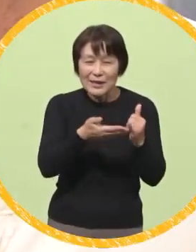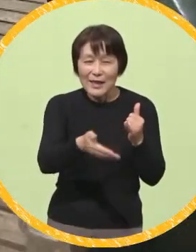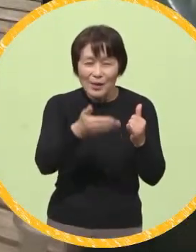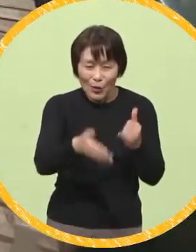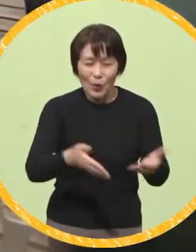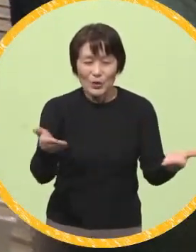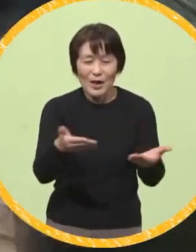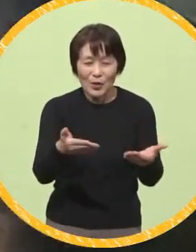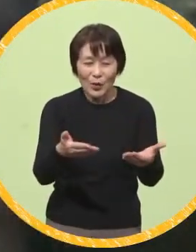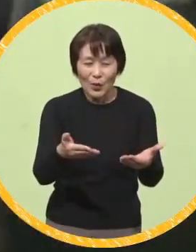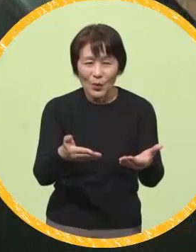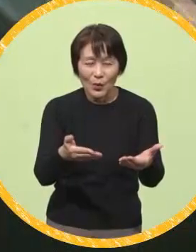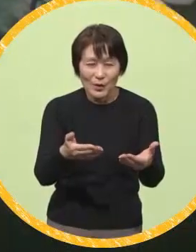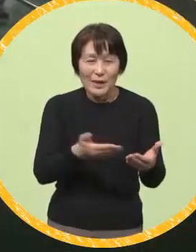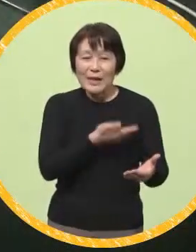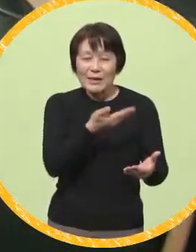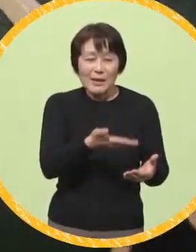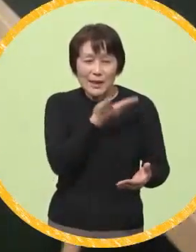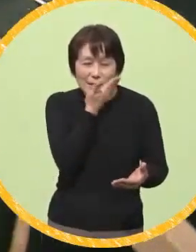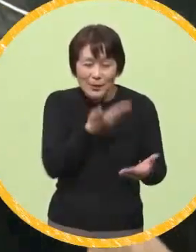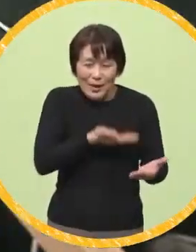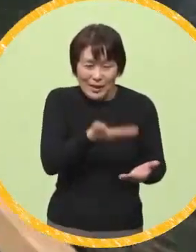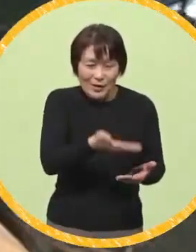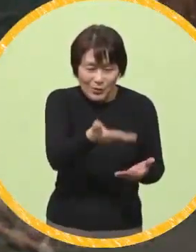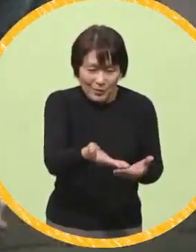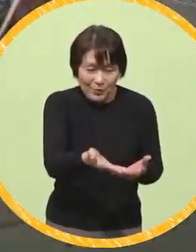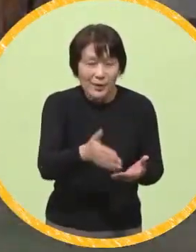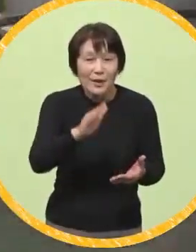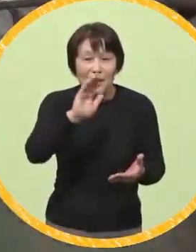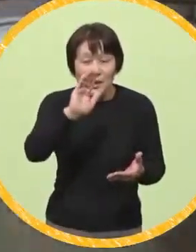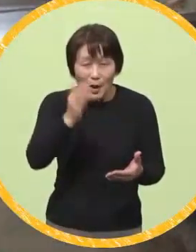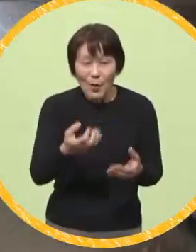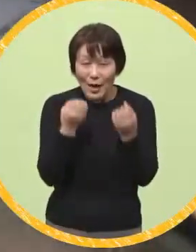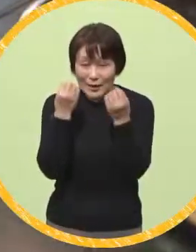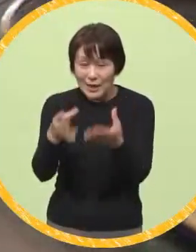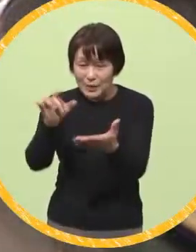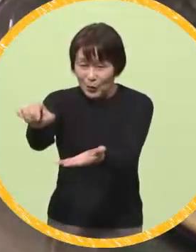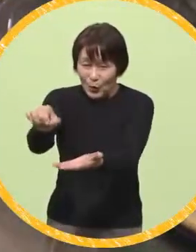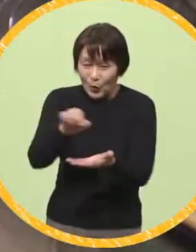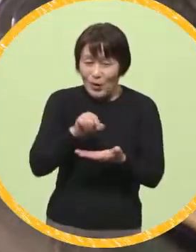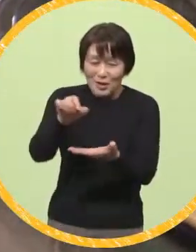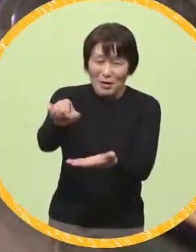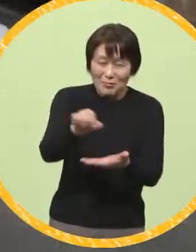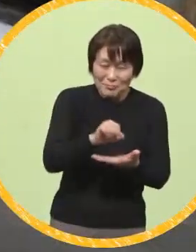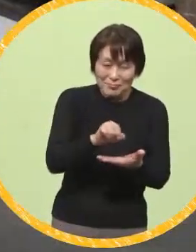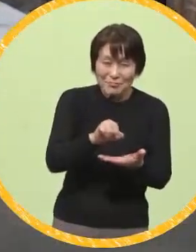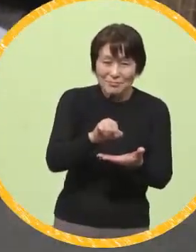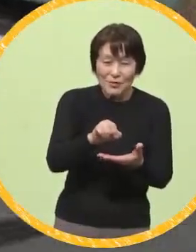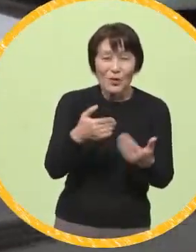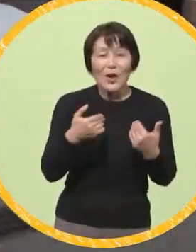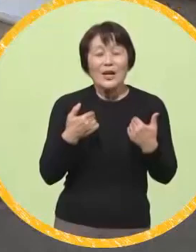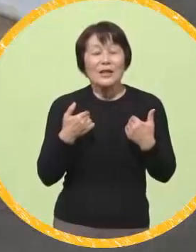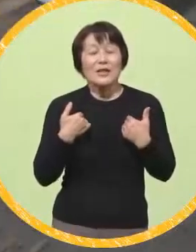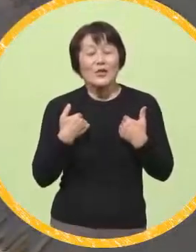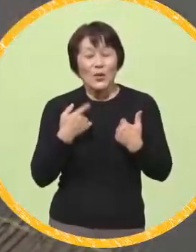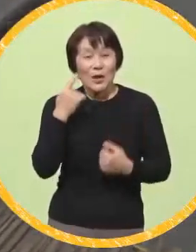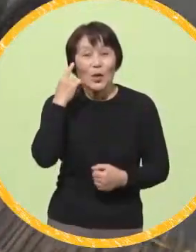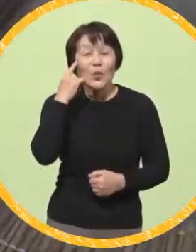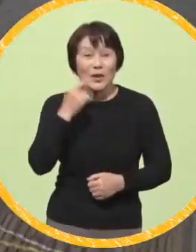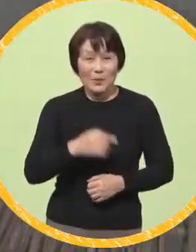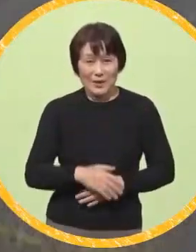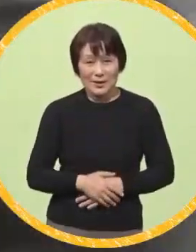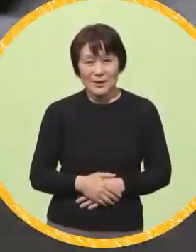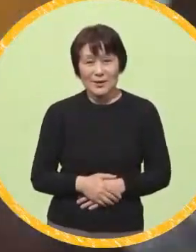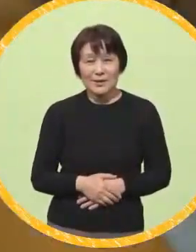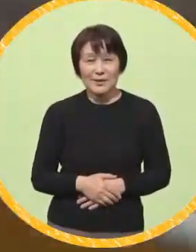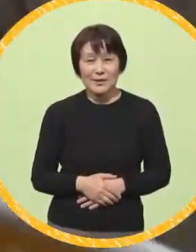ので、引き継ぐものは引き継いでなんですけど、新しいものをどんどん取り入れていかないと、まあ、時代にはついていけなくなります